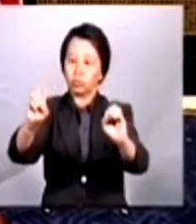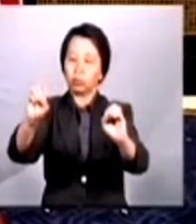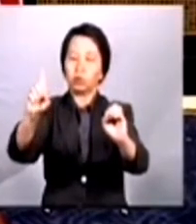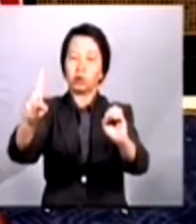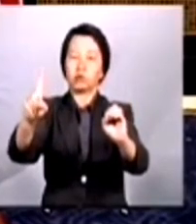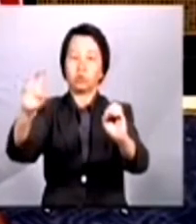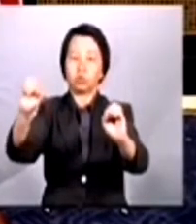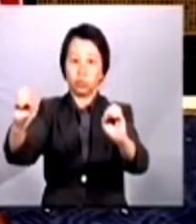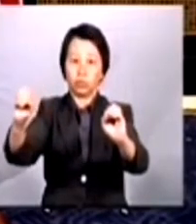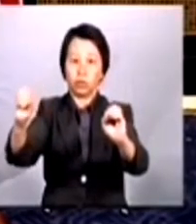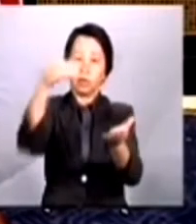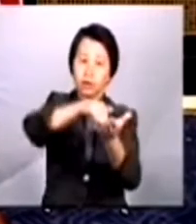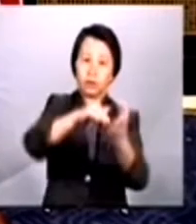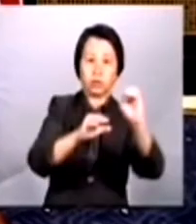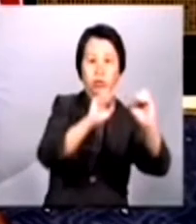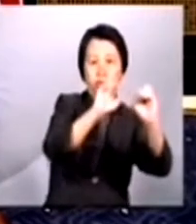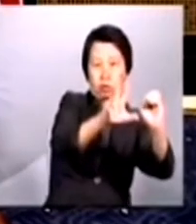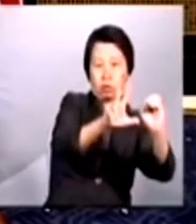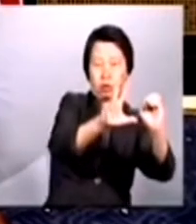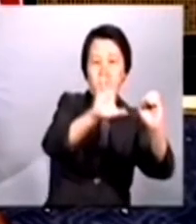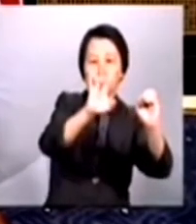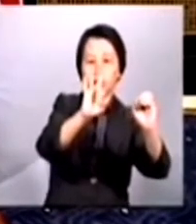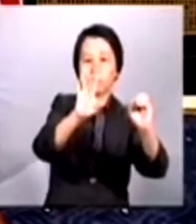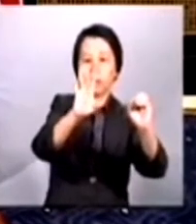2010 03